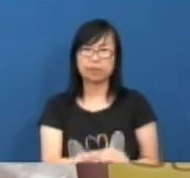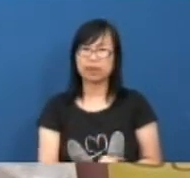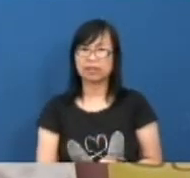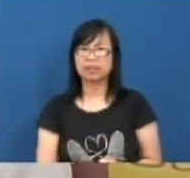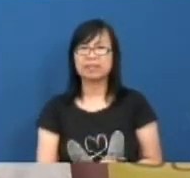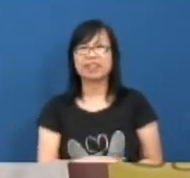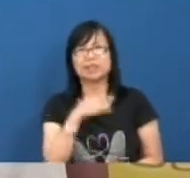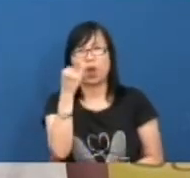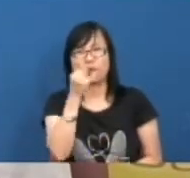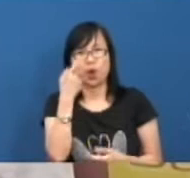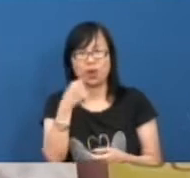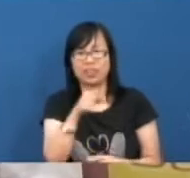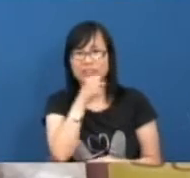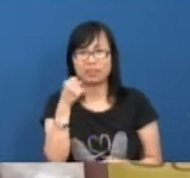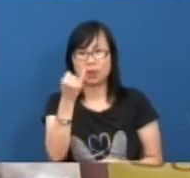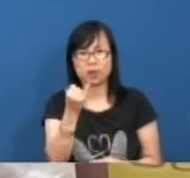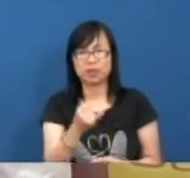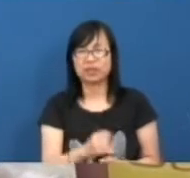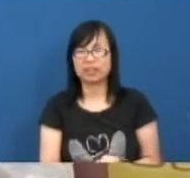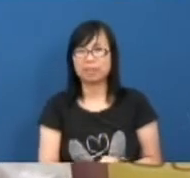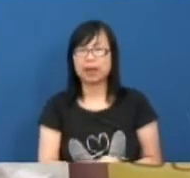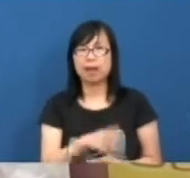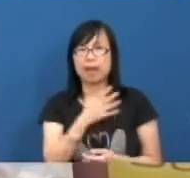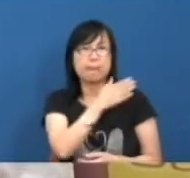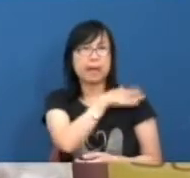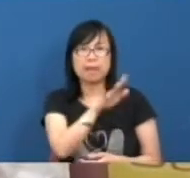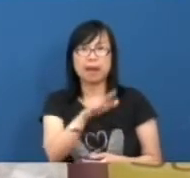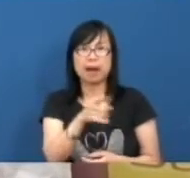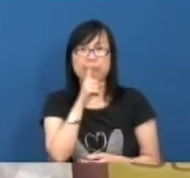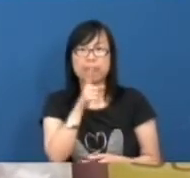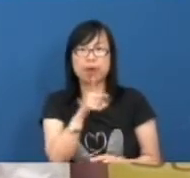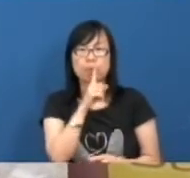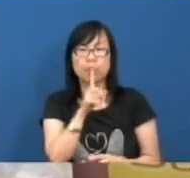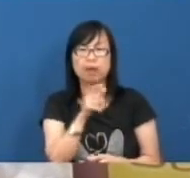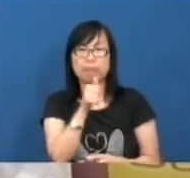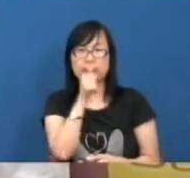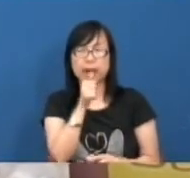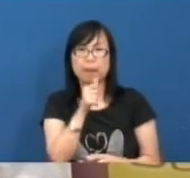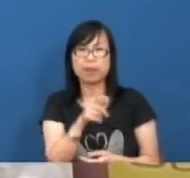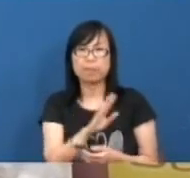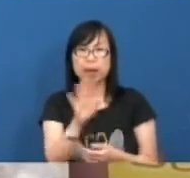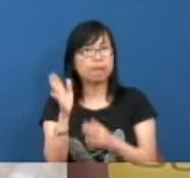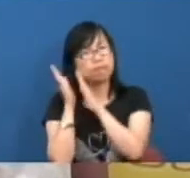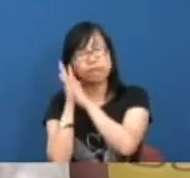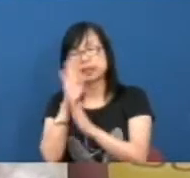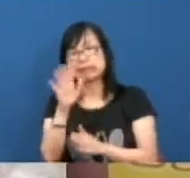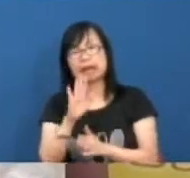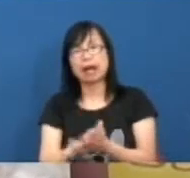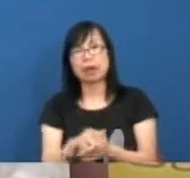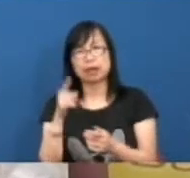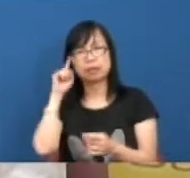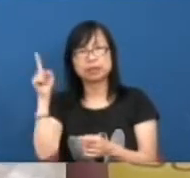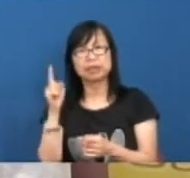唱錯咗，係啊，不管媽媽不休不眠，每晚去打